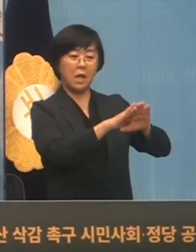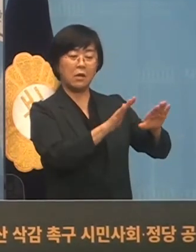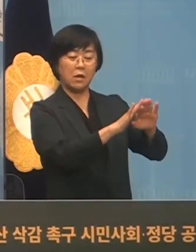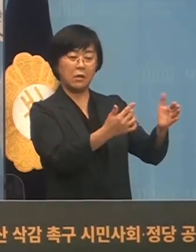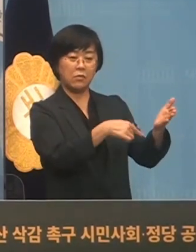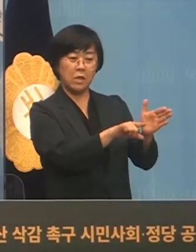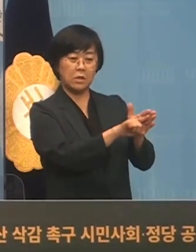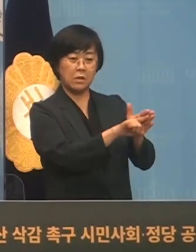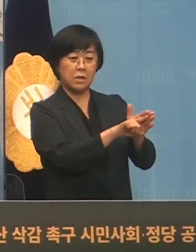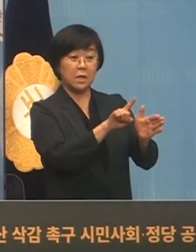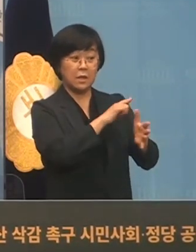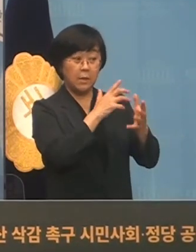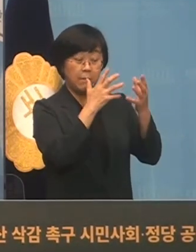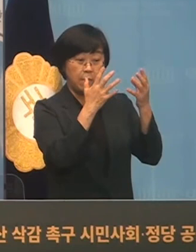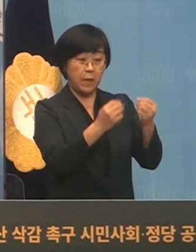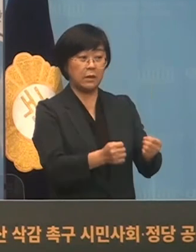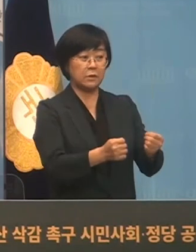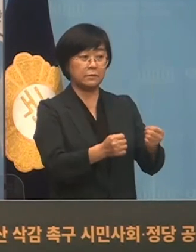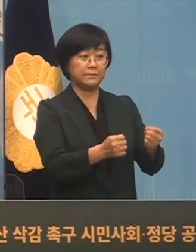과정에서 가장 많은